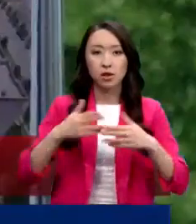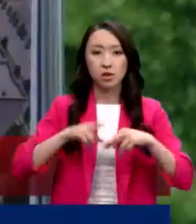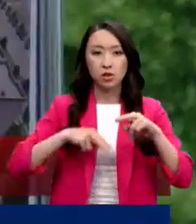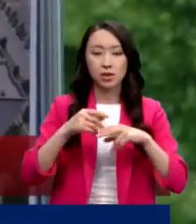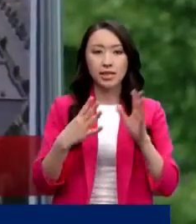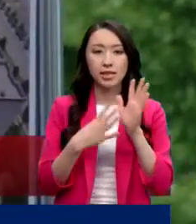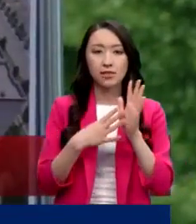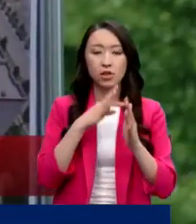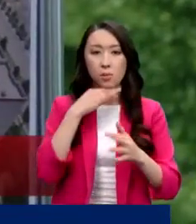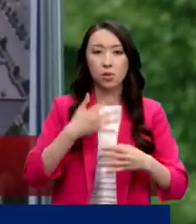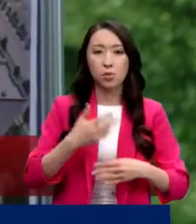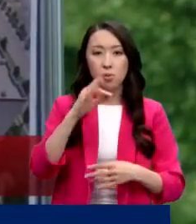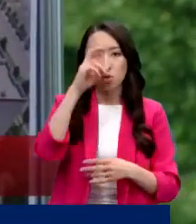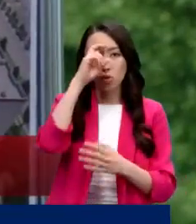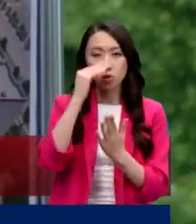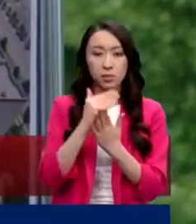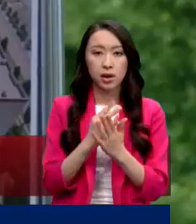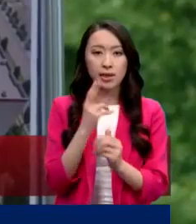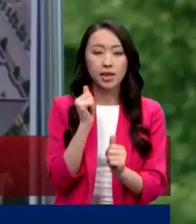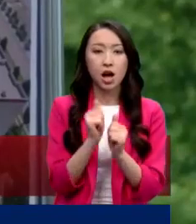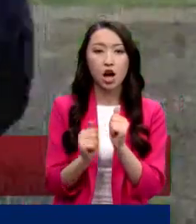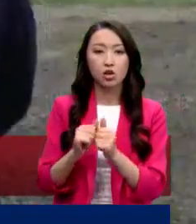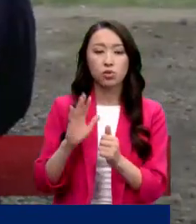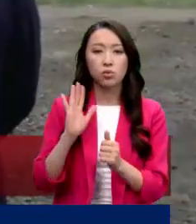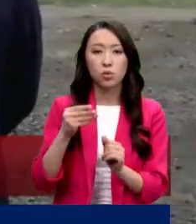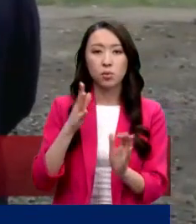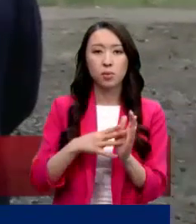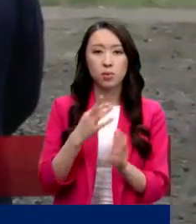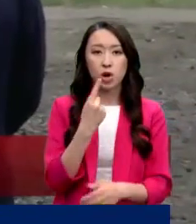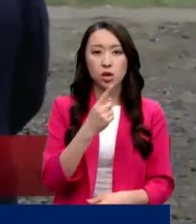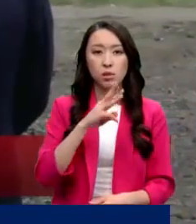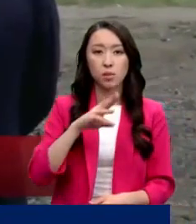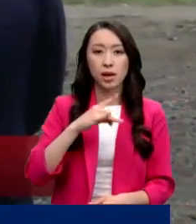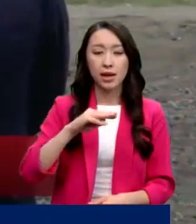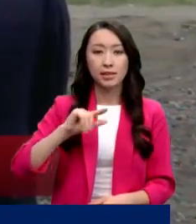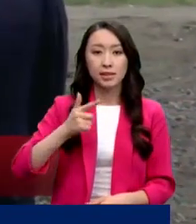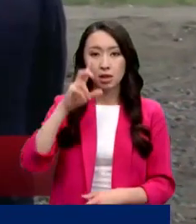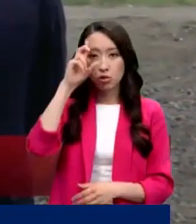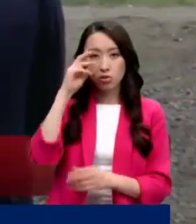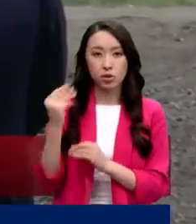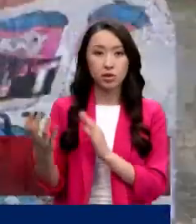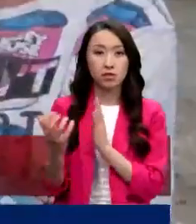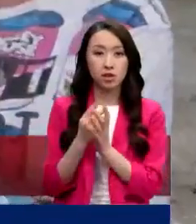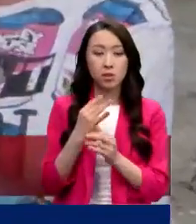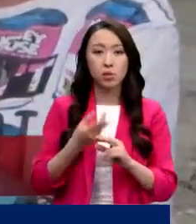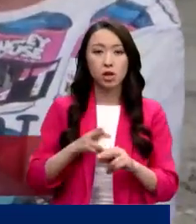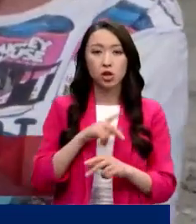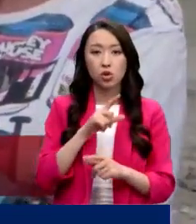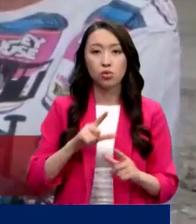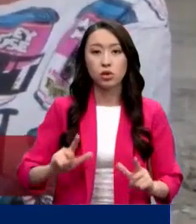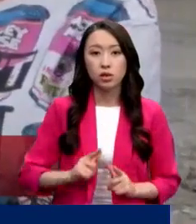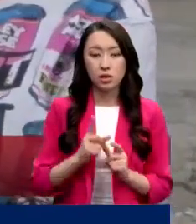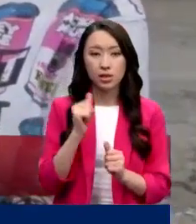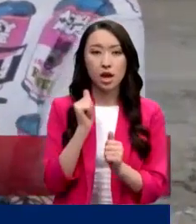9 многоэтажек по госпрограмме. На каждую планируют потратить по 1 миллиарду тенге бюджетных денег. При этом люди негодуют.